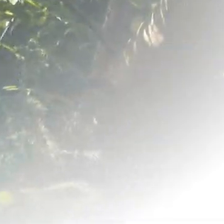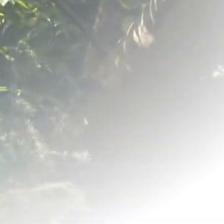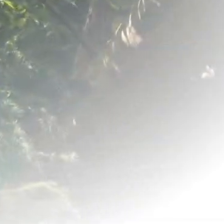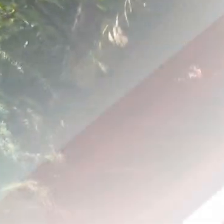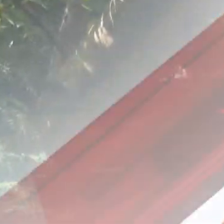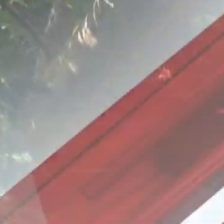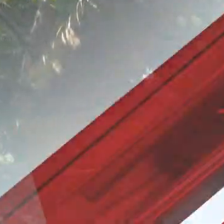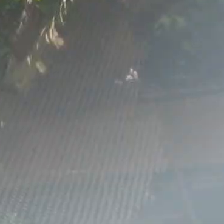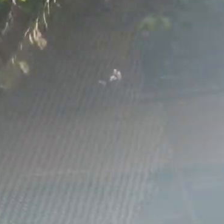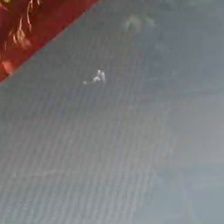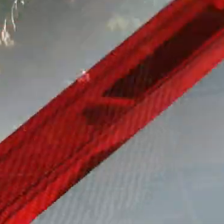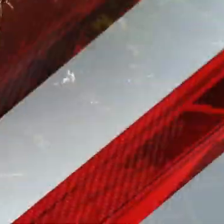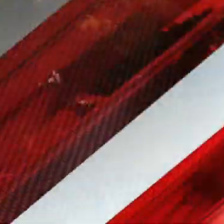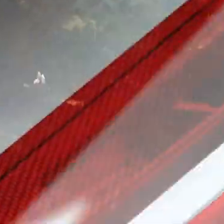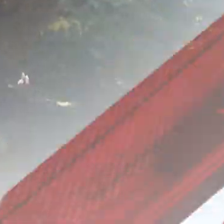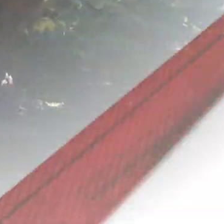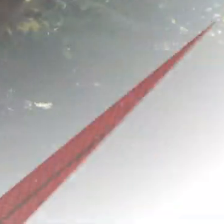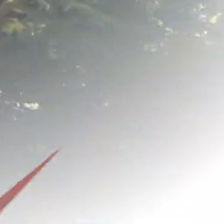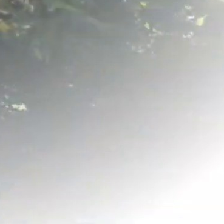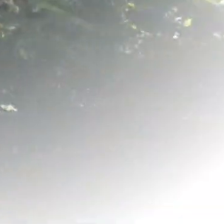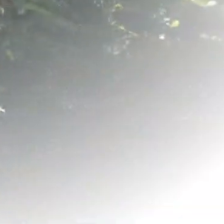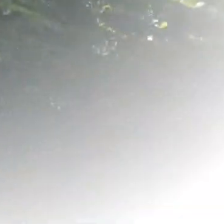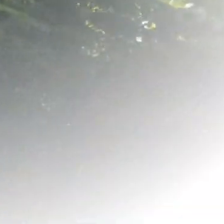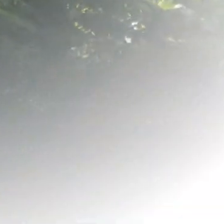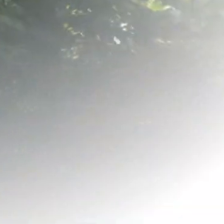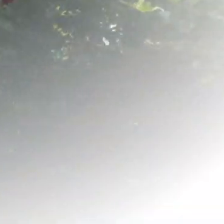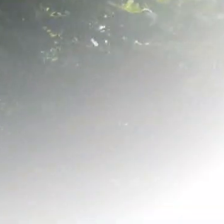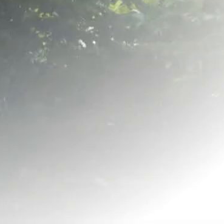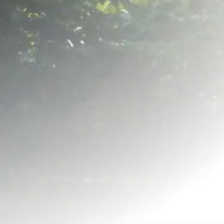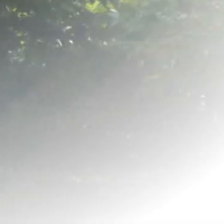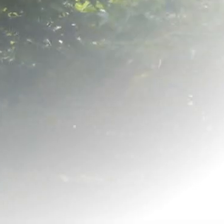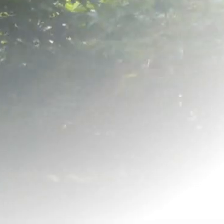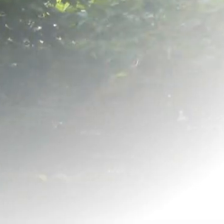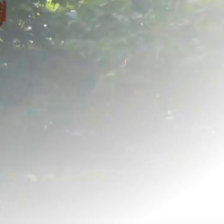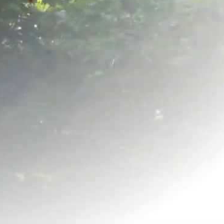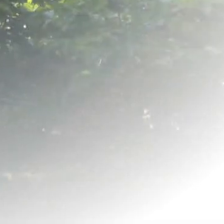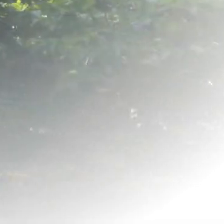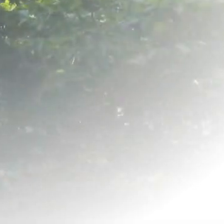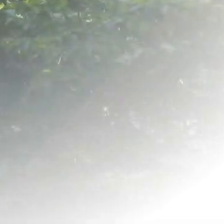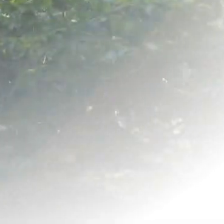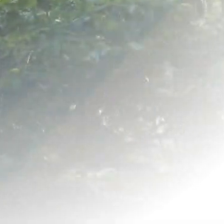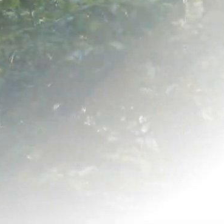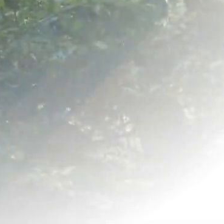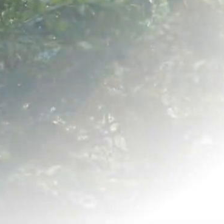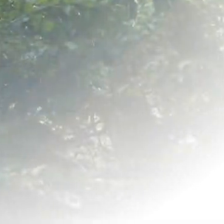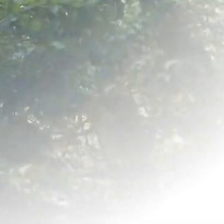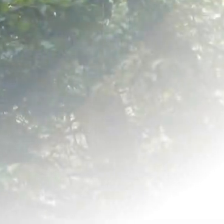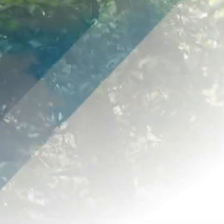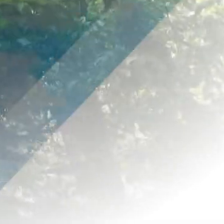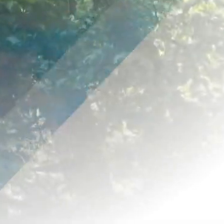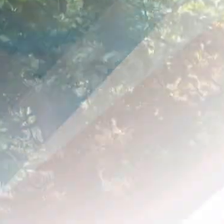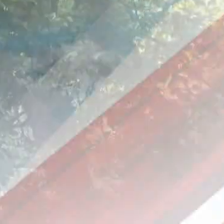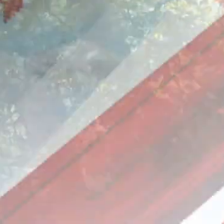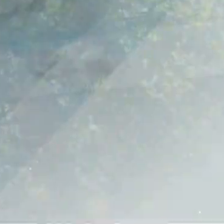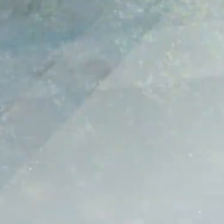і удумлівай працы, якая не патрабуе работы ў камандзе, а таксама для актыўнага адпачынку або цікавага